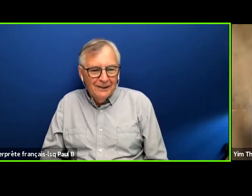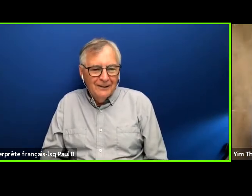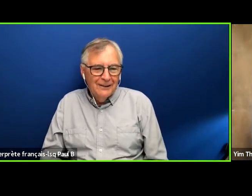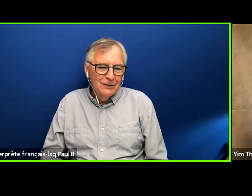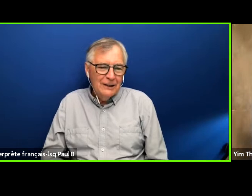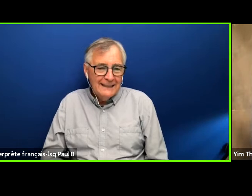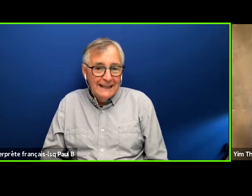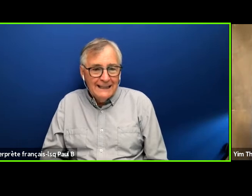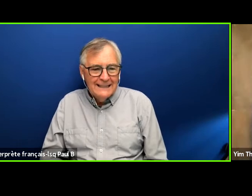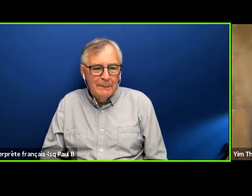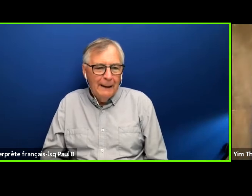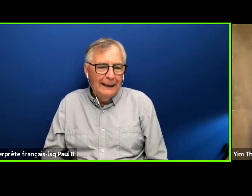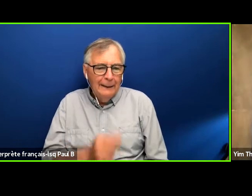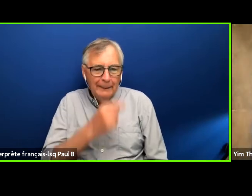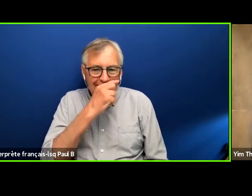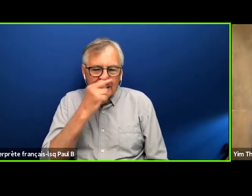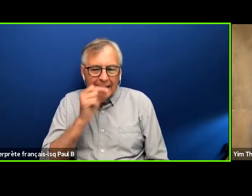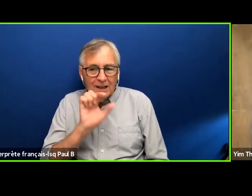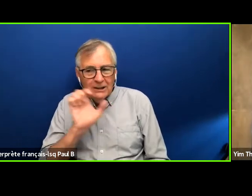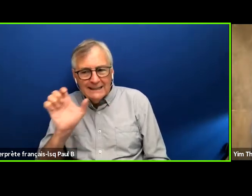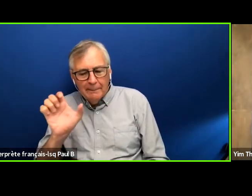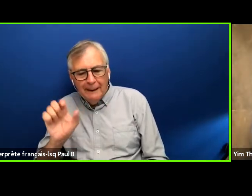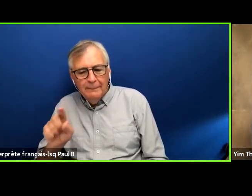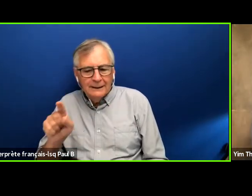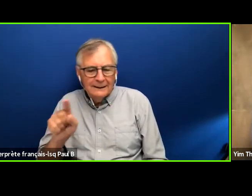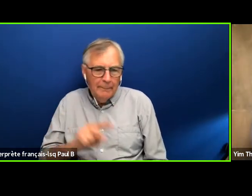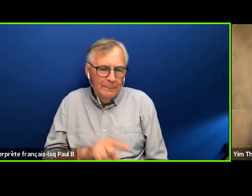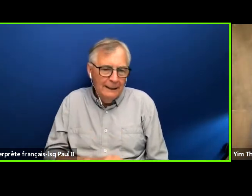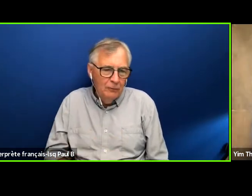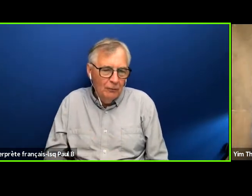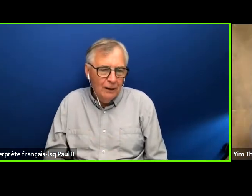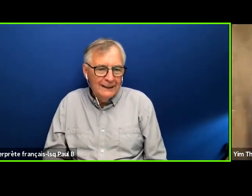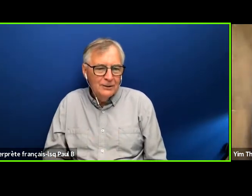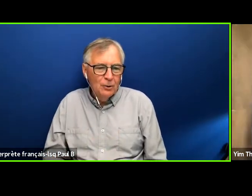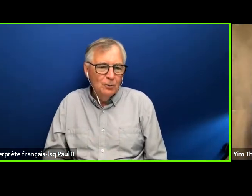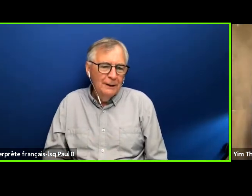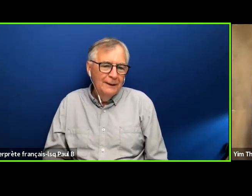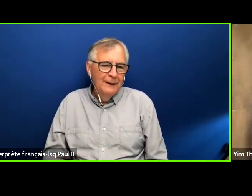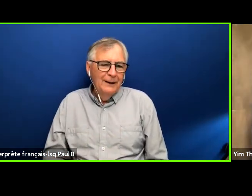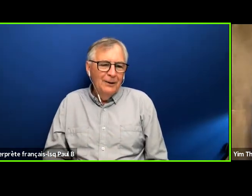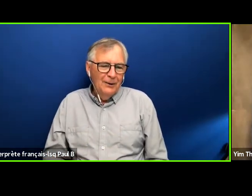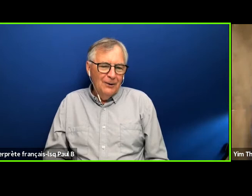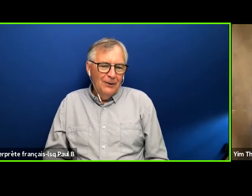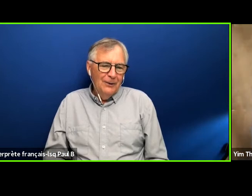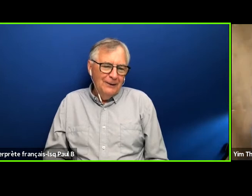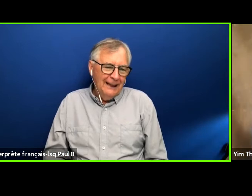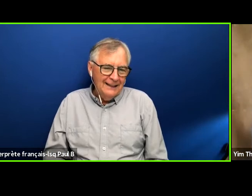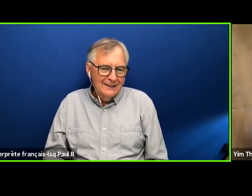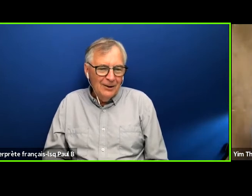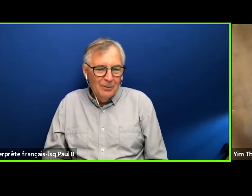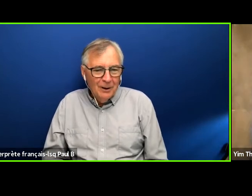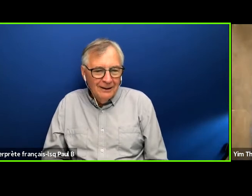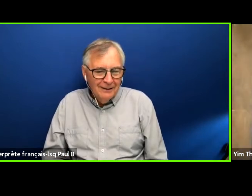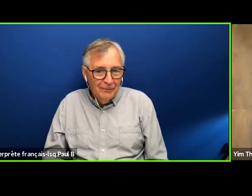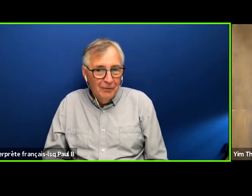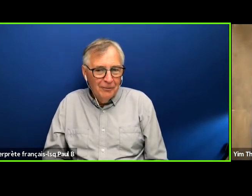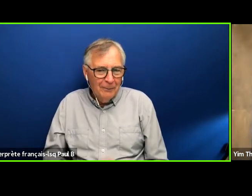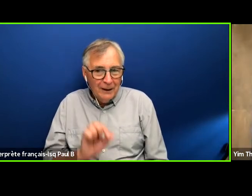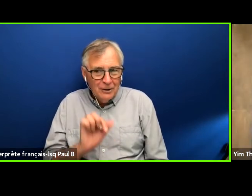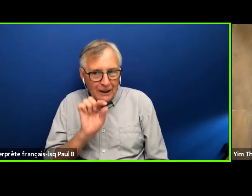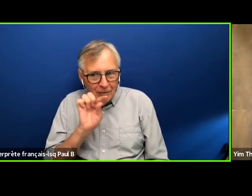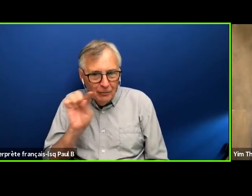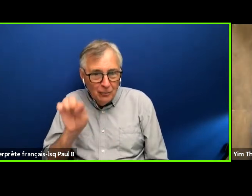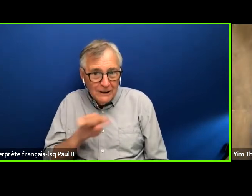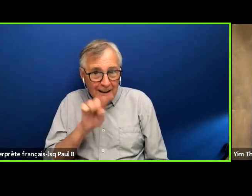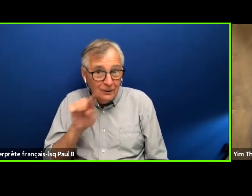Que j'essaye de les épingler, mais quand je les épingle, bien, ça me prive de voir les autres. Ah, oui, c'est vrai. Tandis que moi, il faut